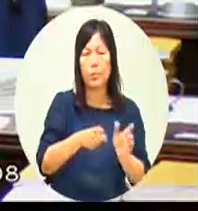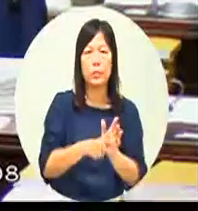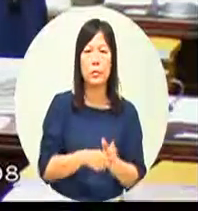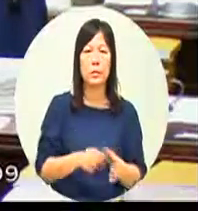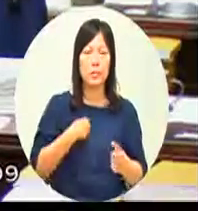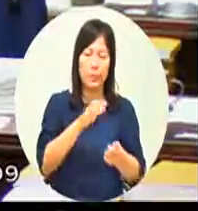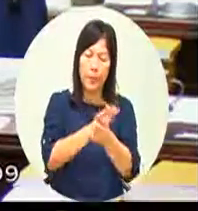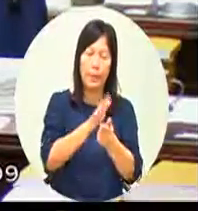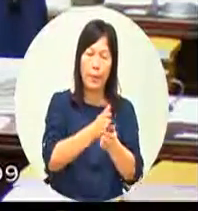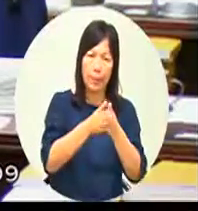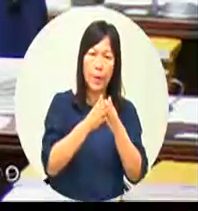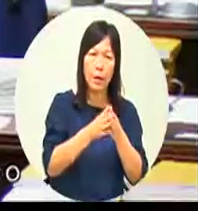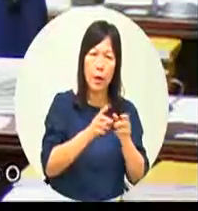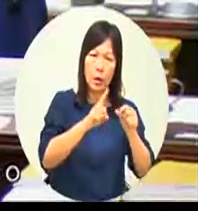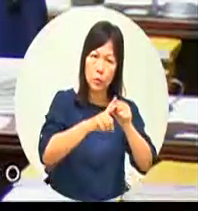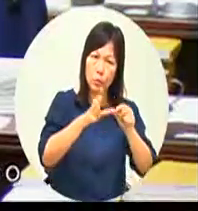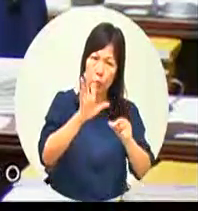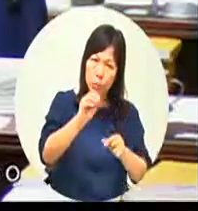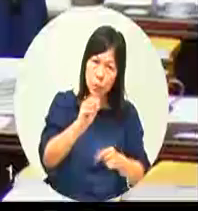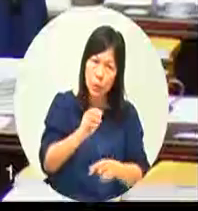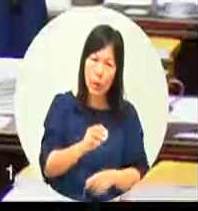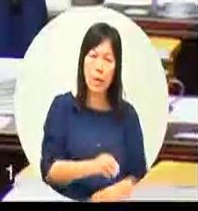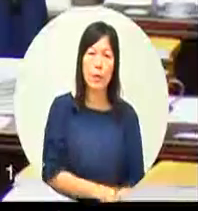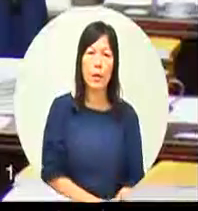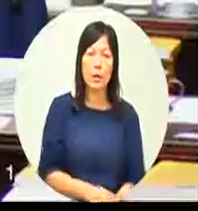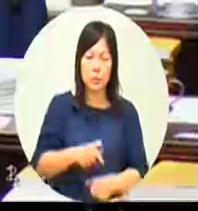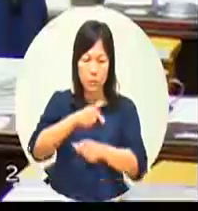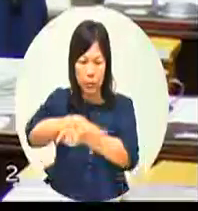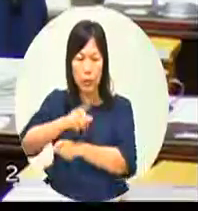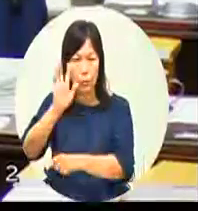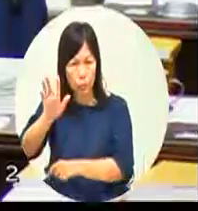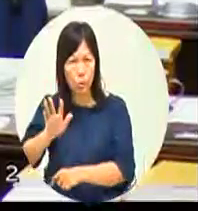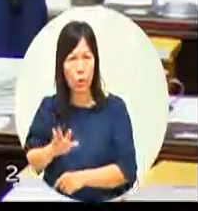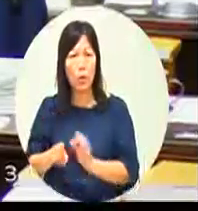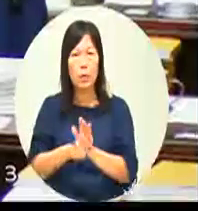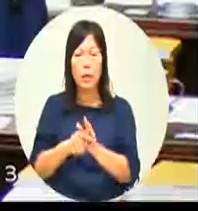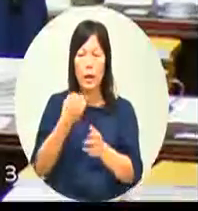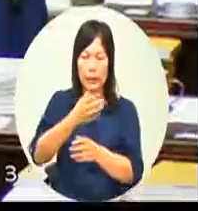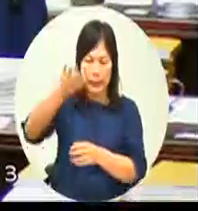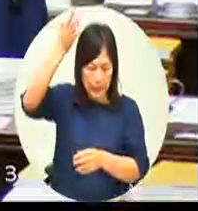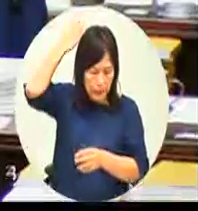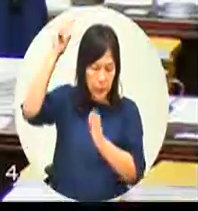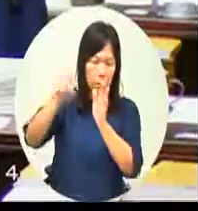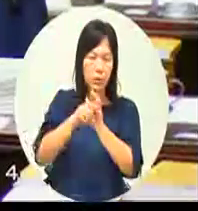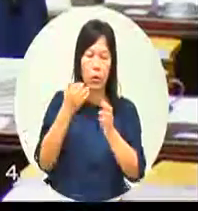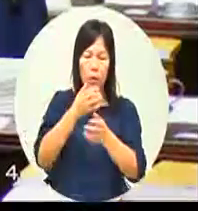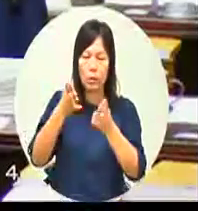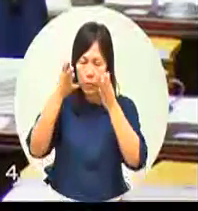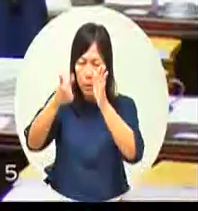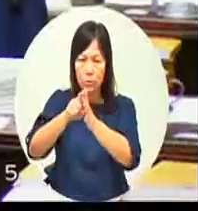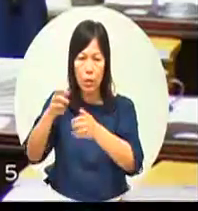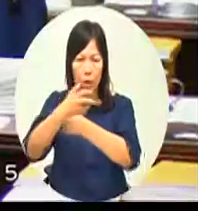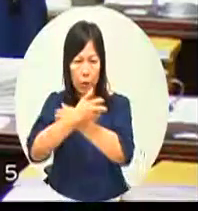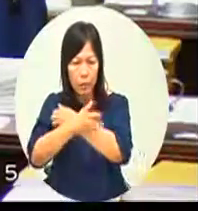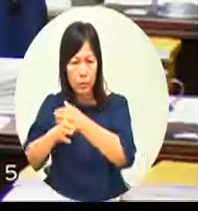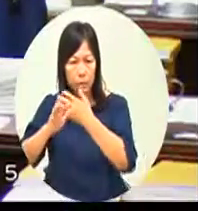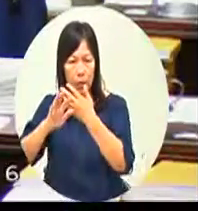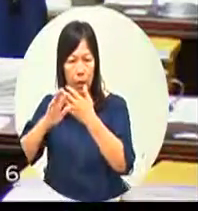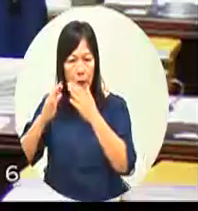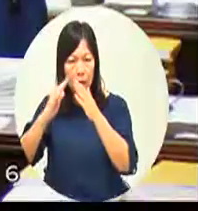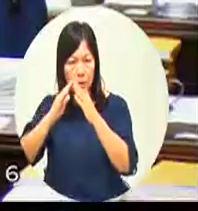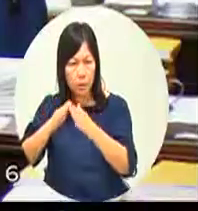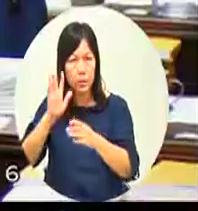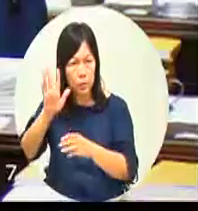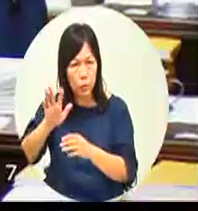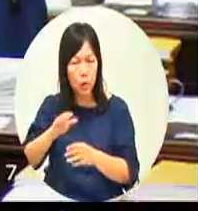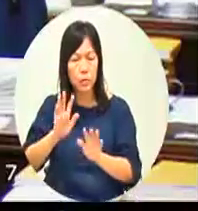物嘛。那中区厂有没有？ 没有， 所以只有南区厂。那南区厂过去是有收外县市，现在有没有收外县市？ 没有。 那但